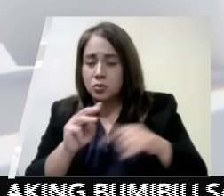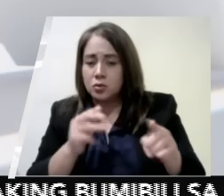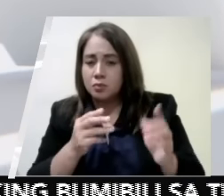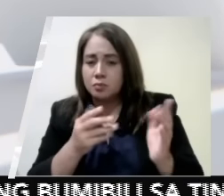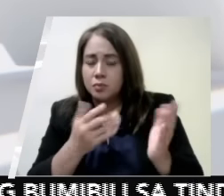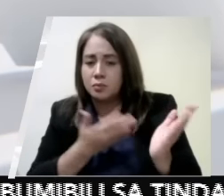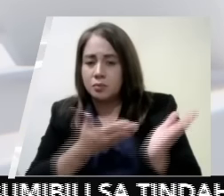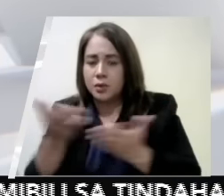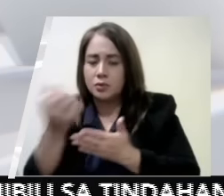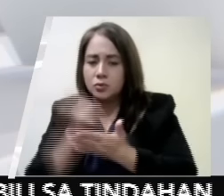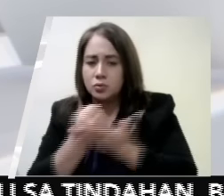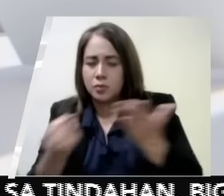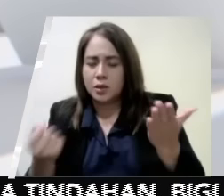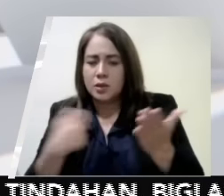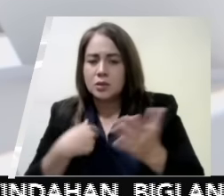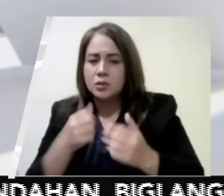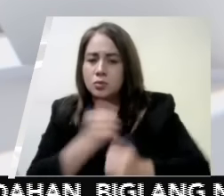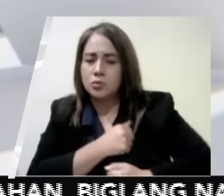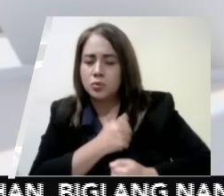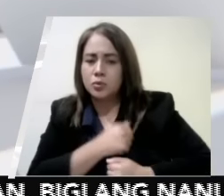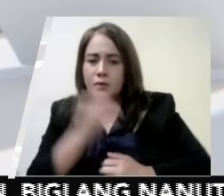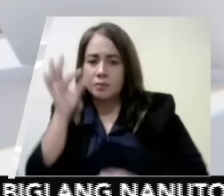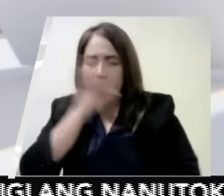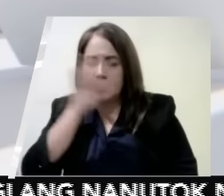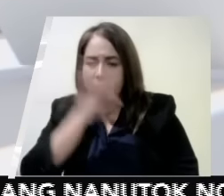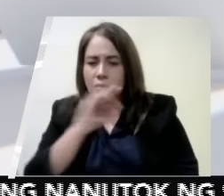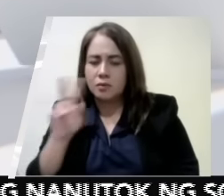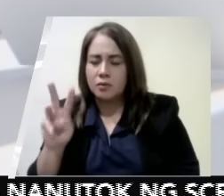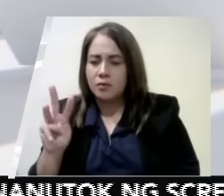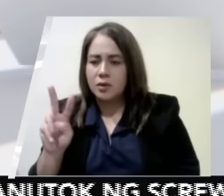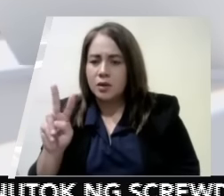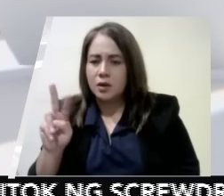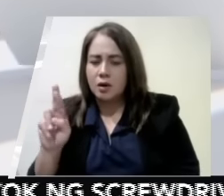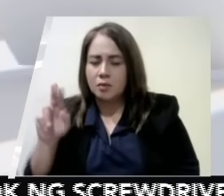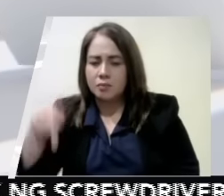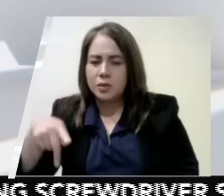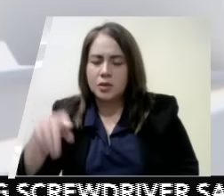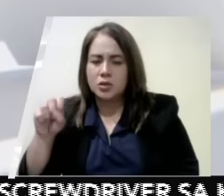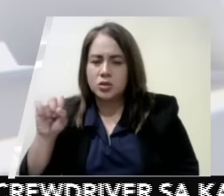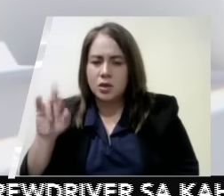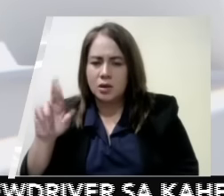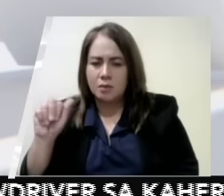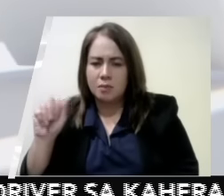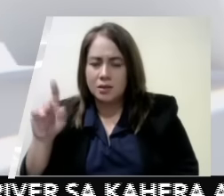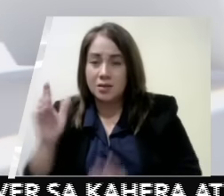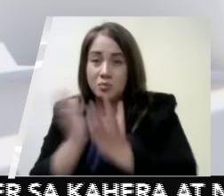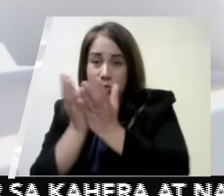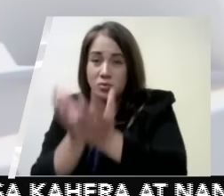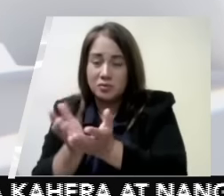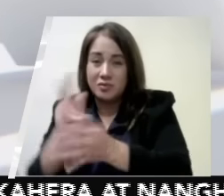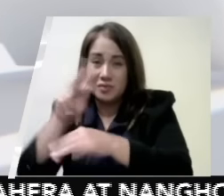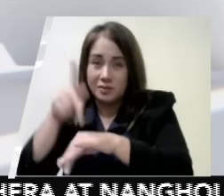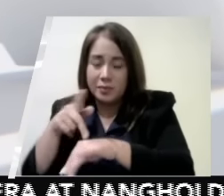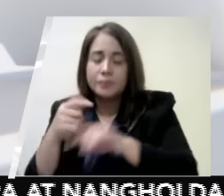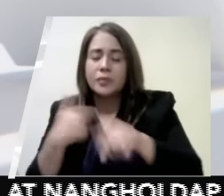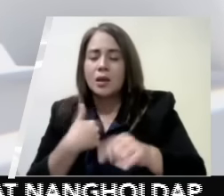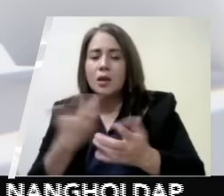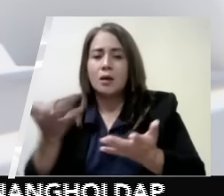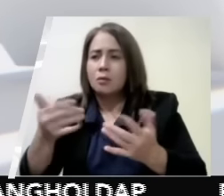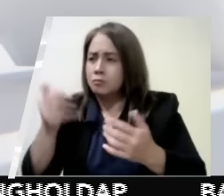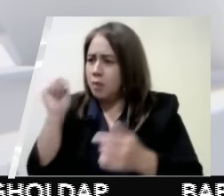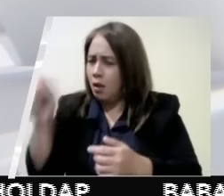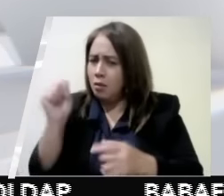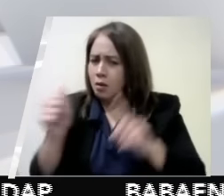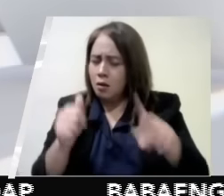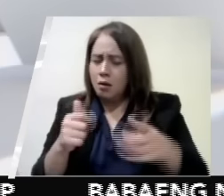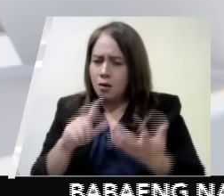para sa mga sundalong Pilipino sa BRP Sierra Madre. Wala raw dapat pakialam ang China anuman ang dalhin sa BRP Sierra Madre.